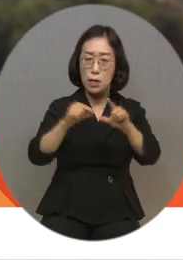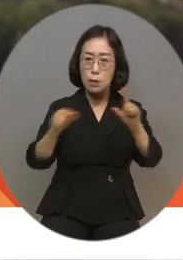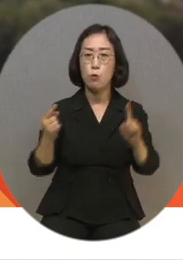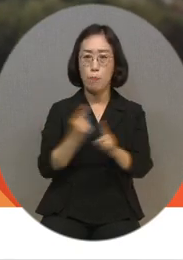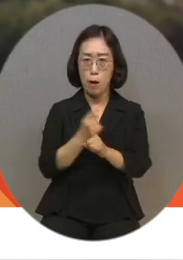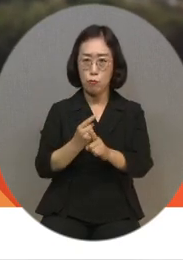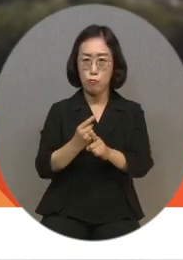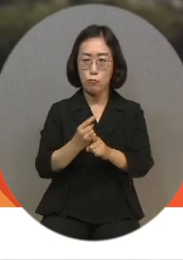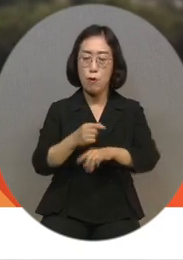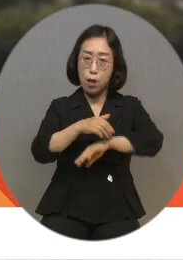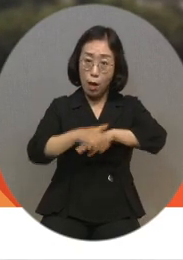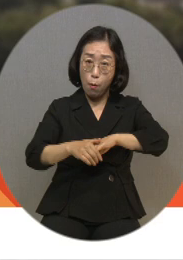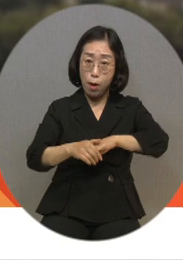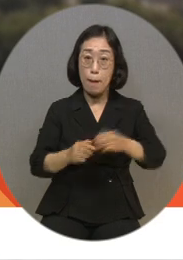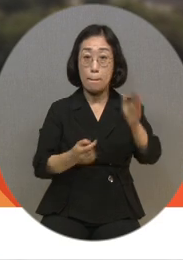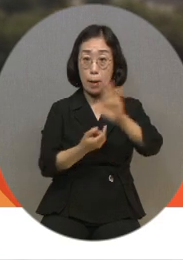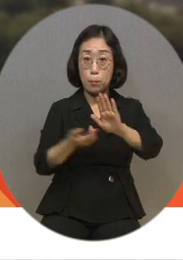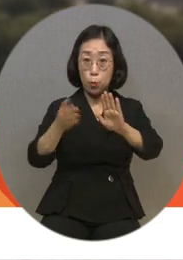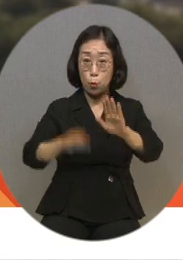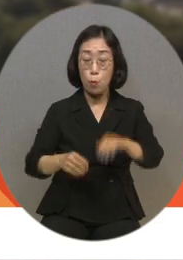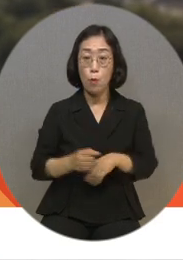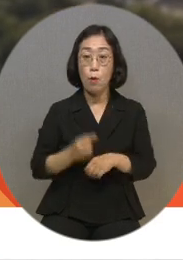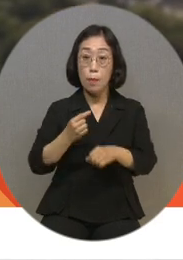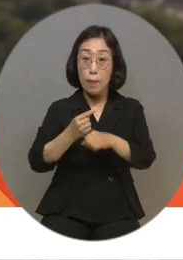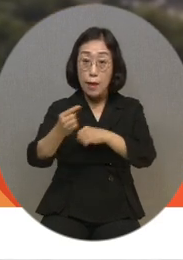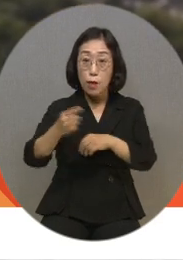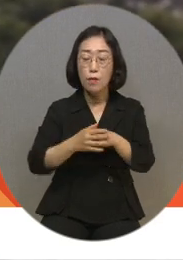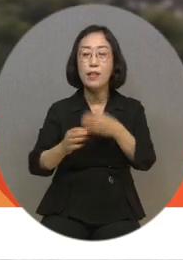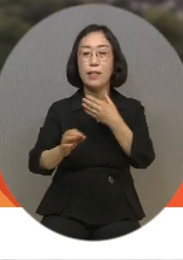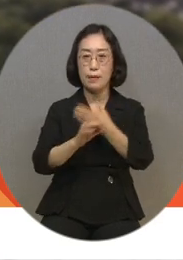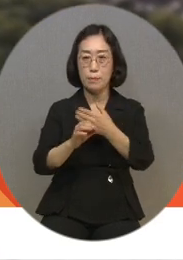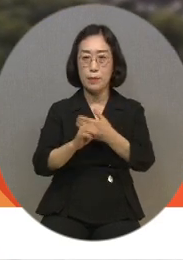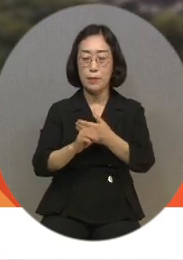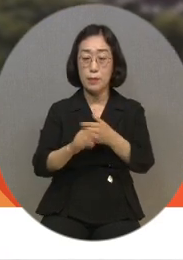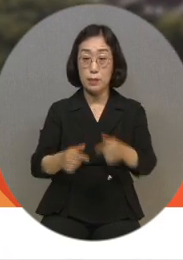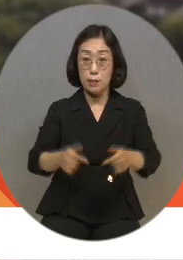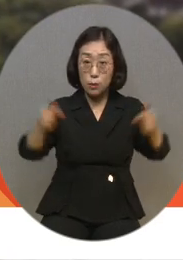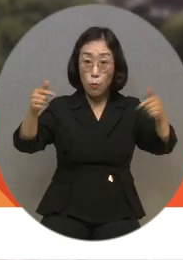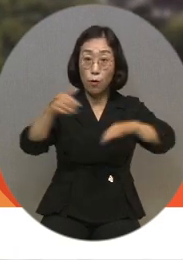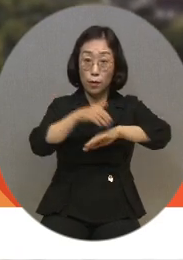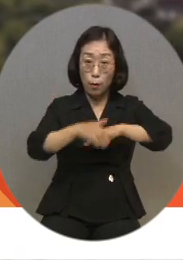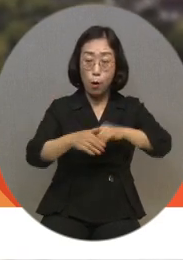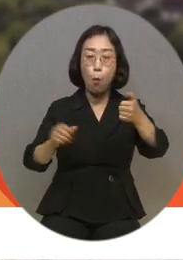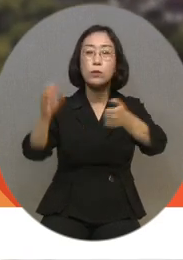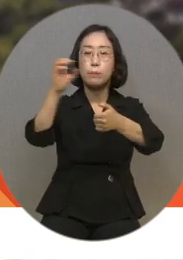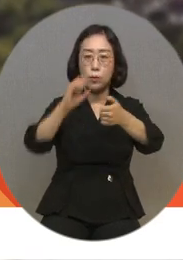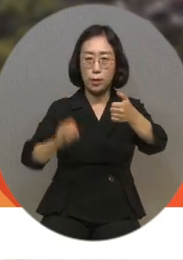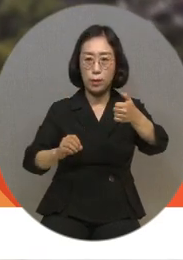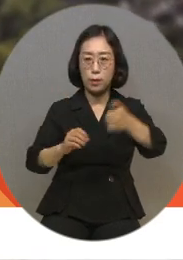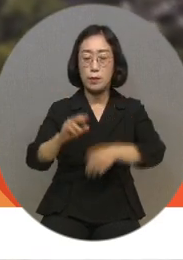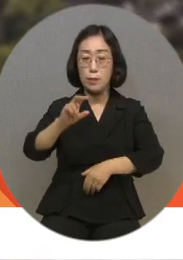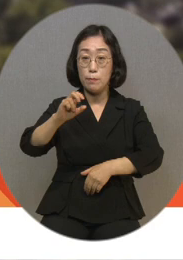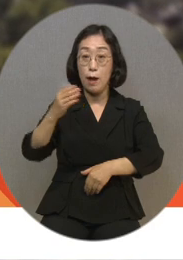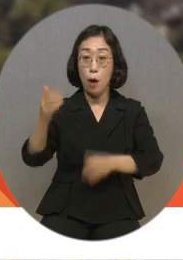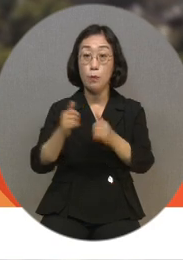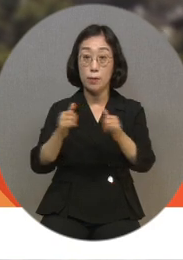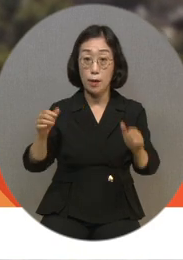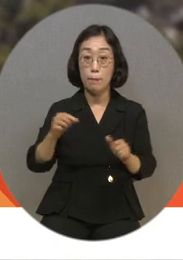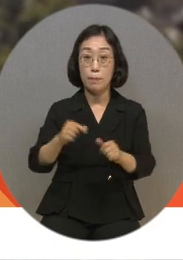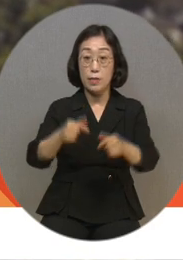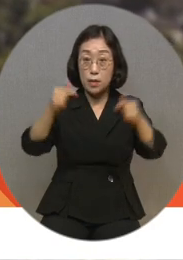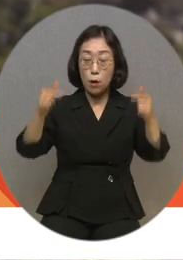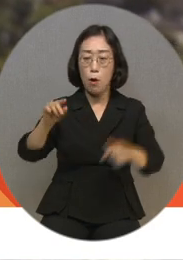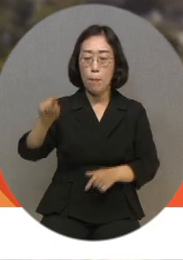개정안을 예고했고 2025학년도 만 한시적 증원 규모의 50% 29명을 들려